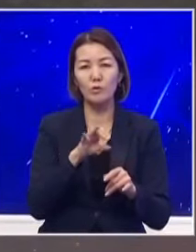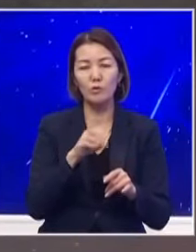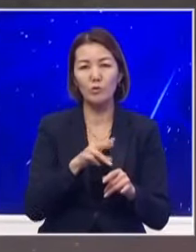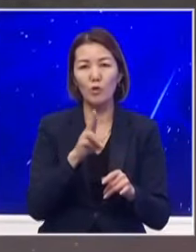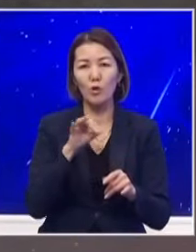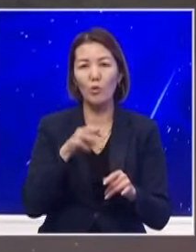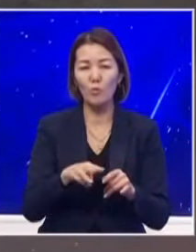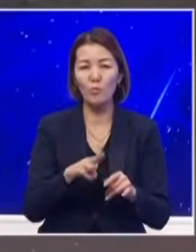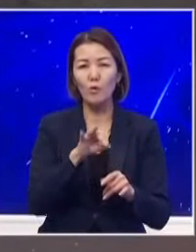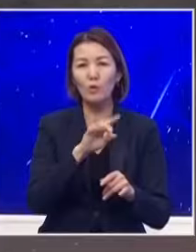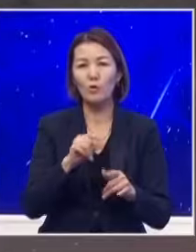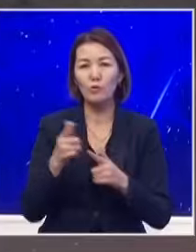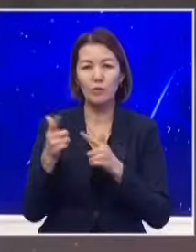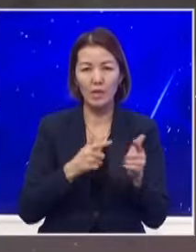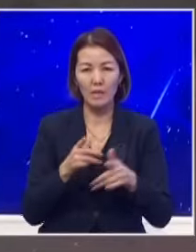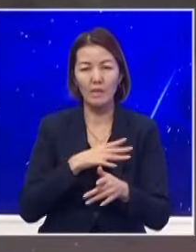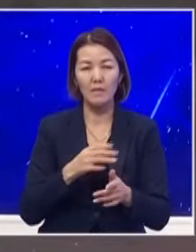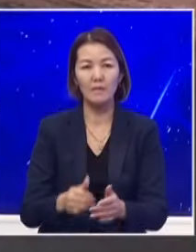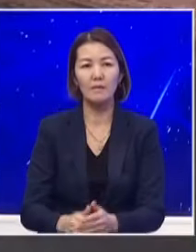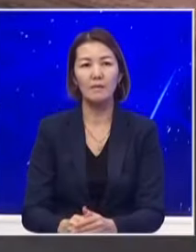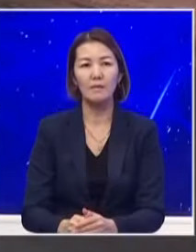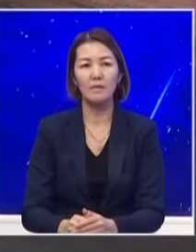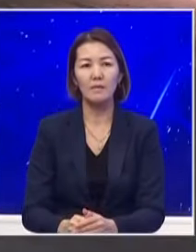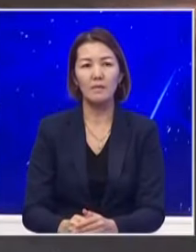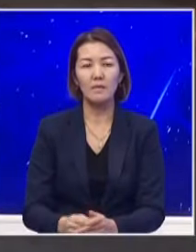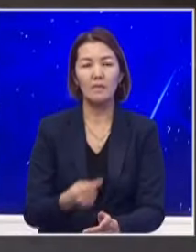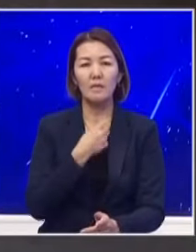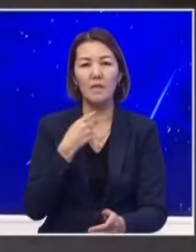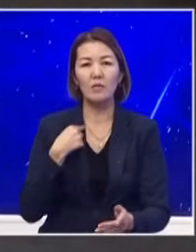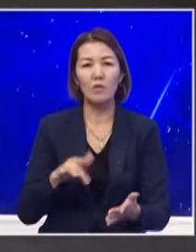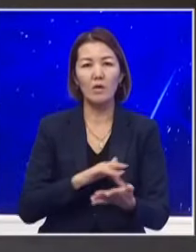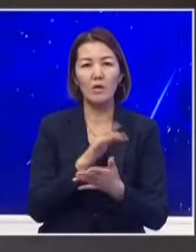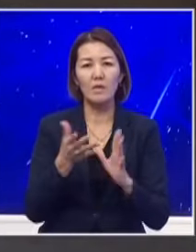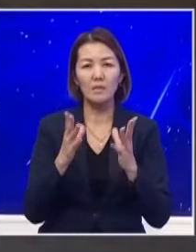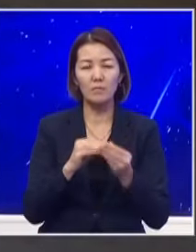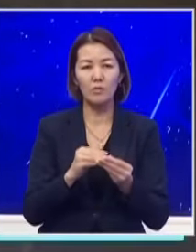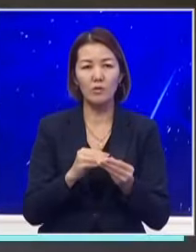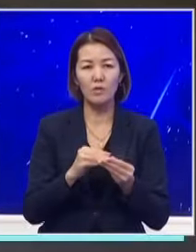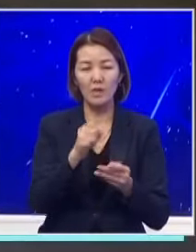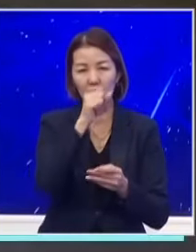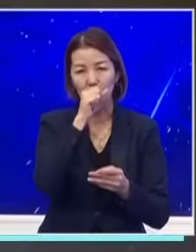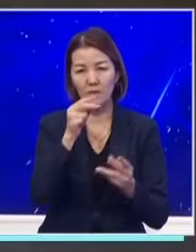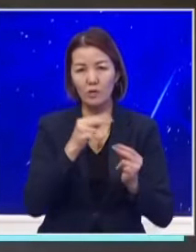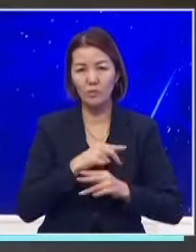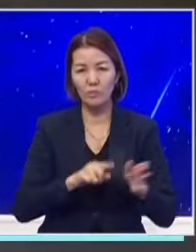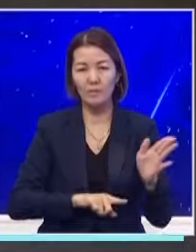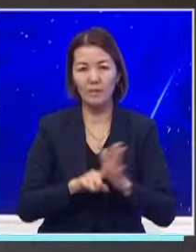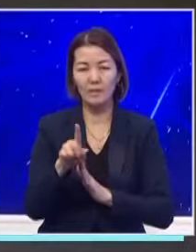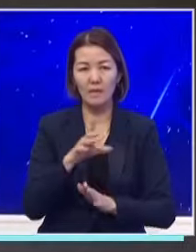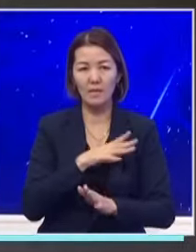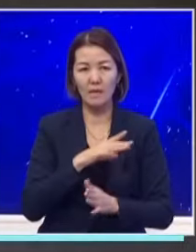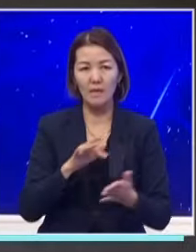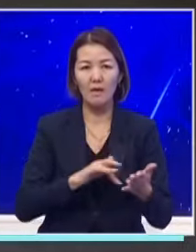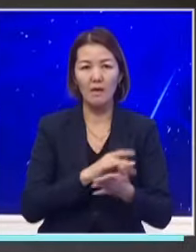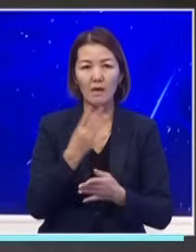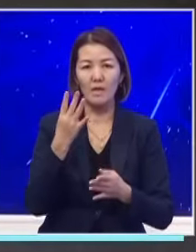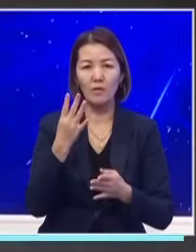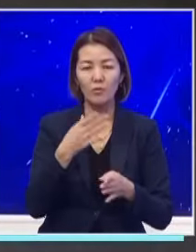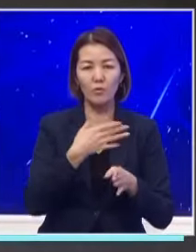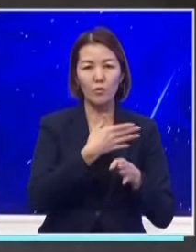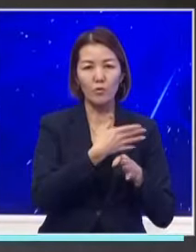620 тонна тұз дайындалыпты. Талдықорған қаласы бойынша қазіргі таңда қысқы жұмыстар жүргізілуде. Бізде қала 4 бөлікке